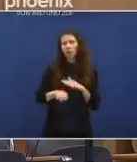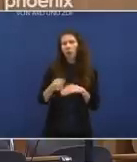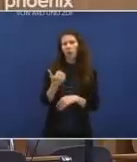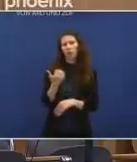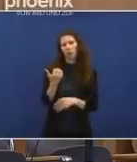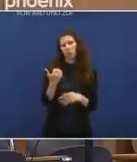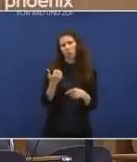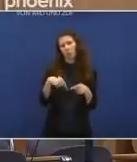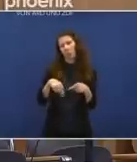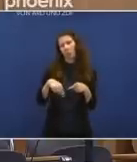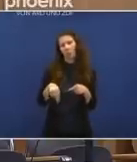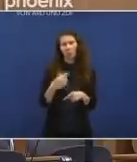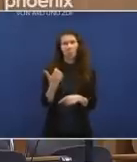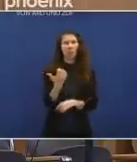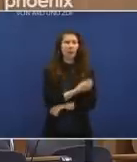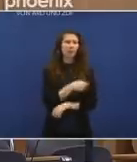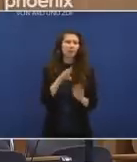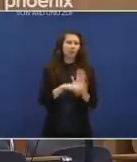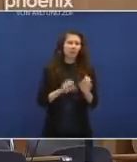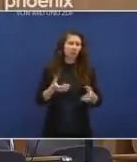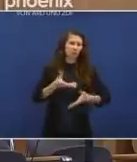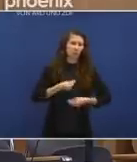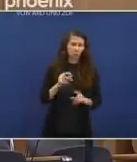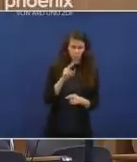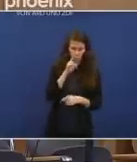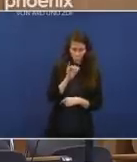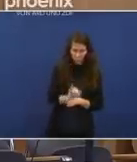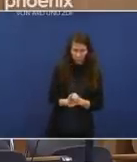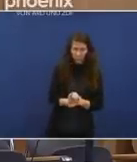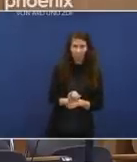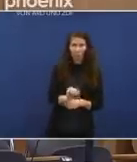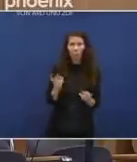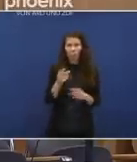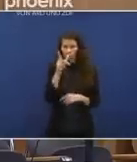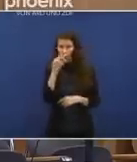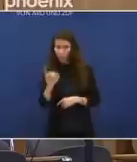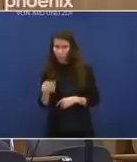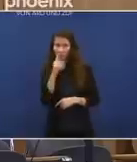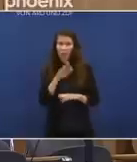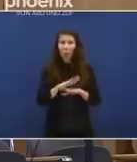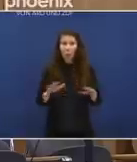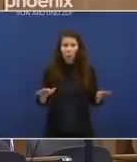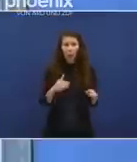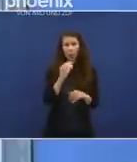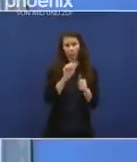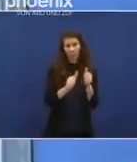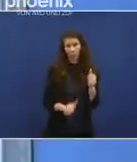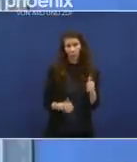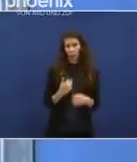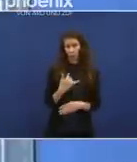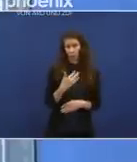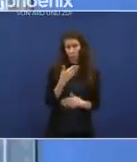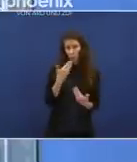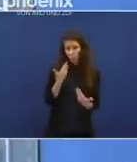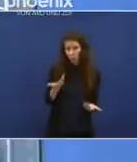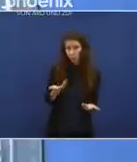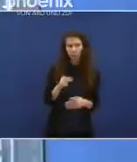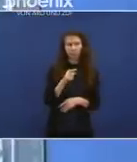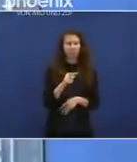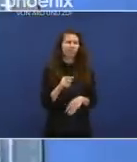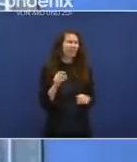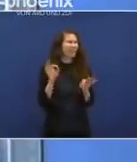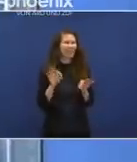man nicht priorisiert ist? Wird das noch im Juni sein oder dann erst im Juli? Das kann ich Ihnen nicht auf den Tag genau